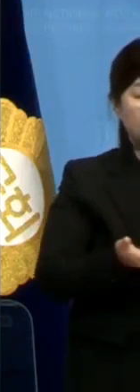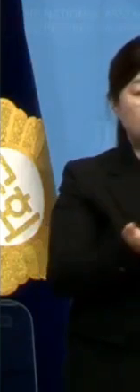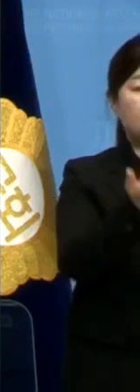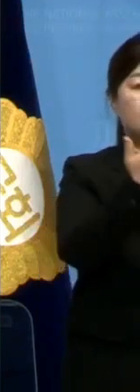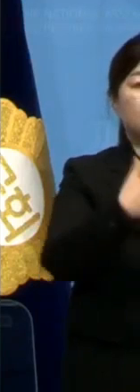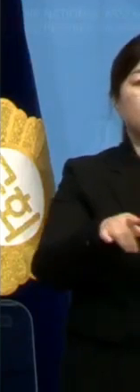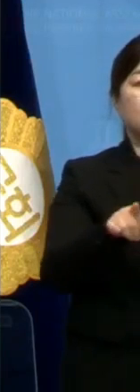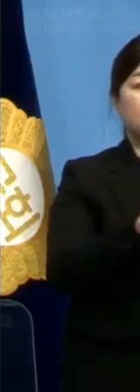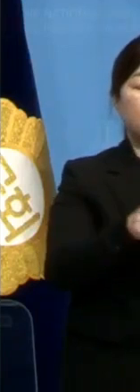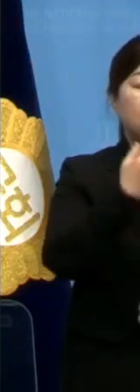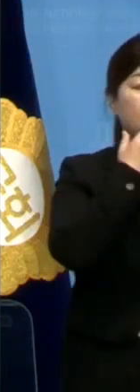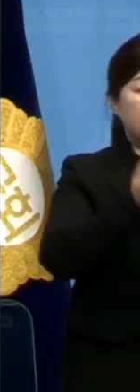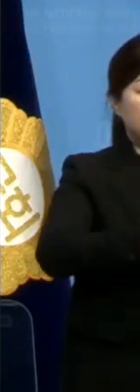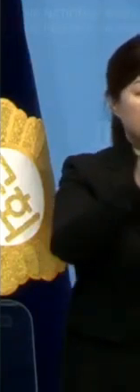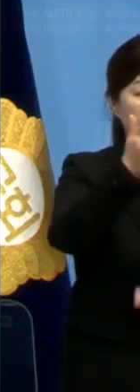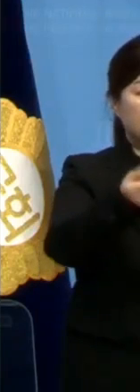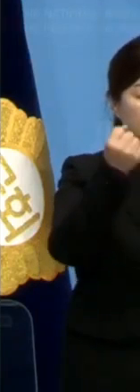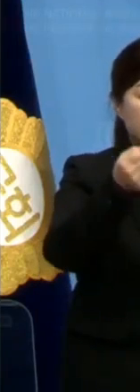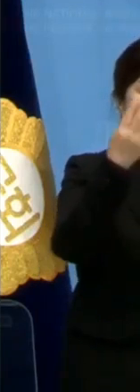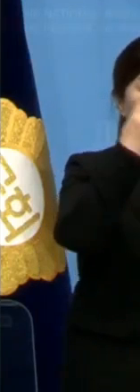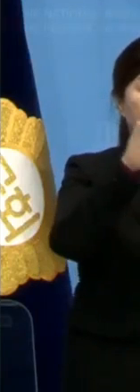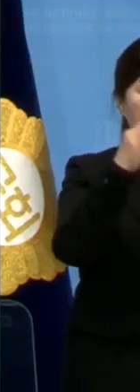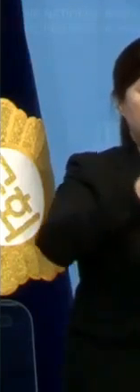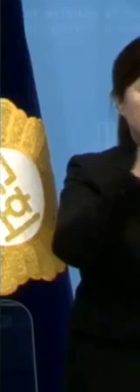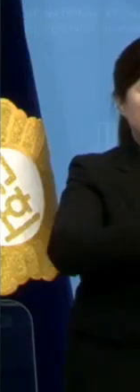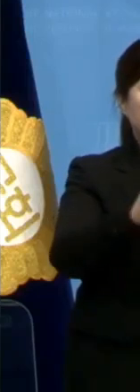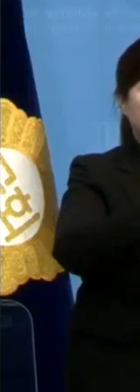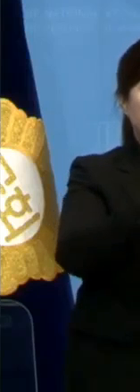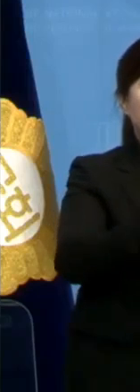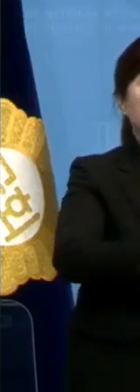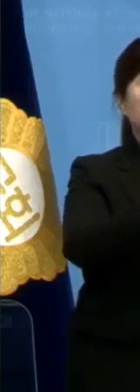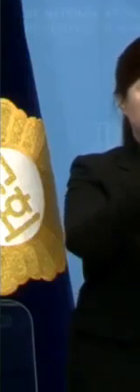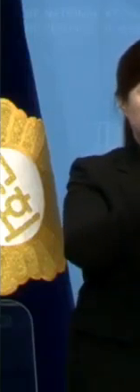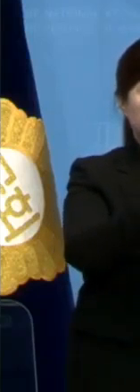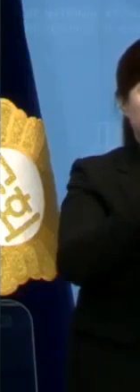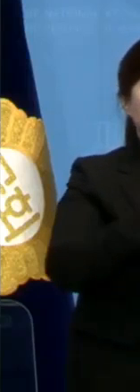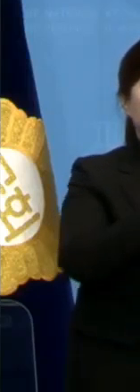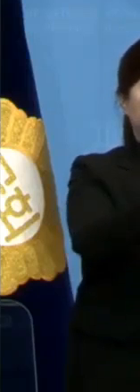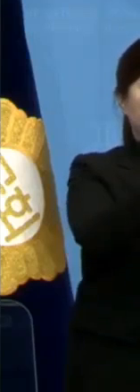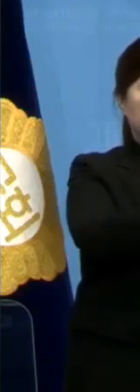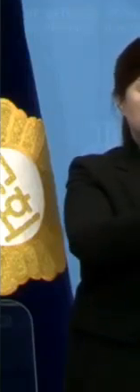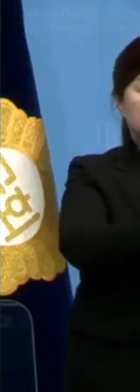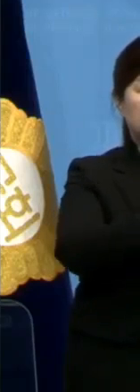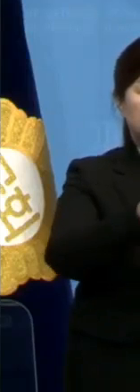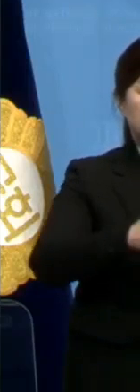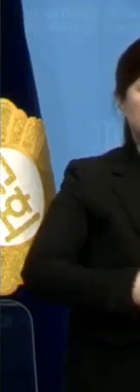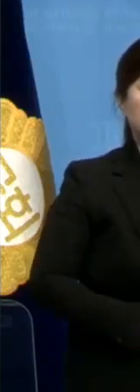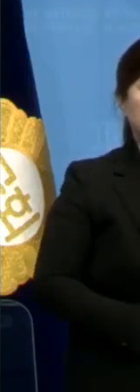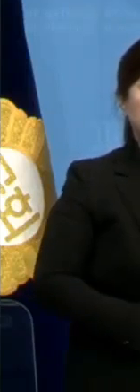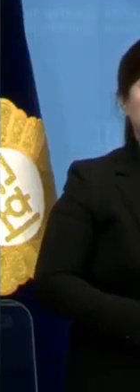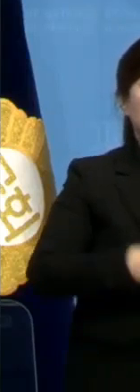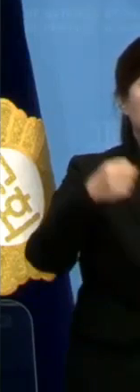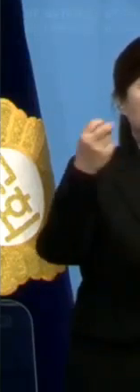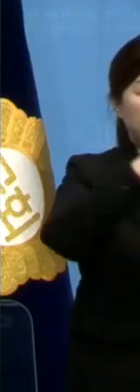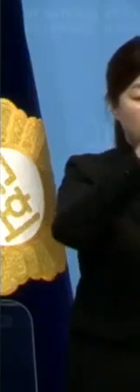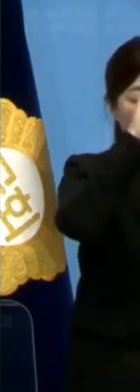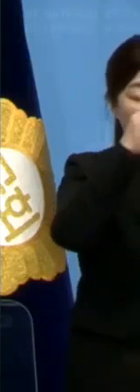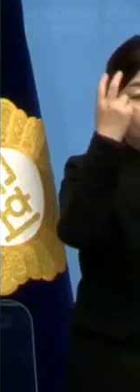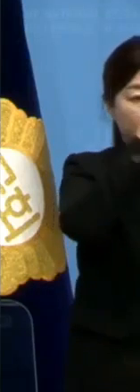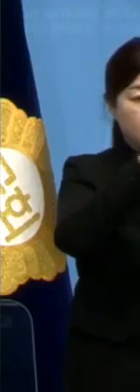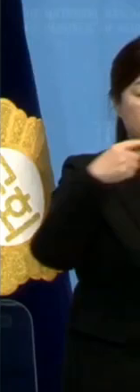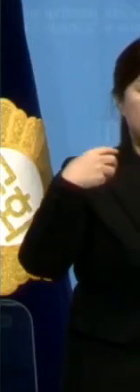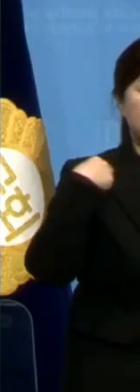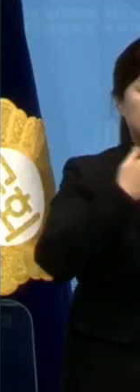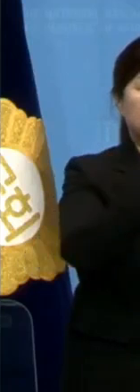위해서 서울시립대학에 공공의과대학 설립을 추진하겠습니다. 또한 질병관리청